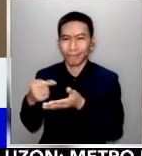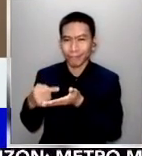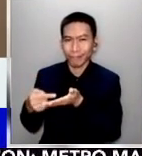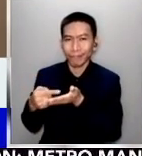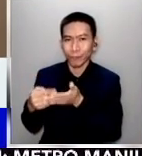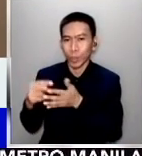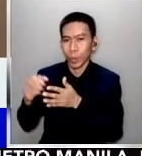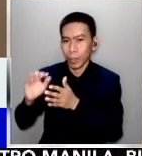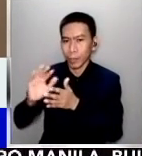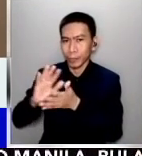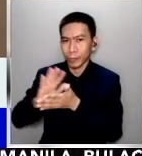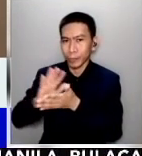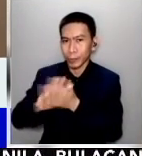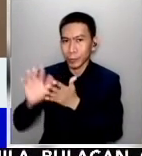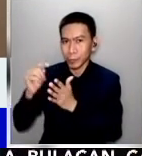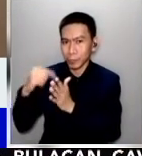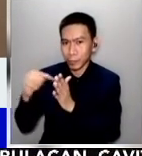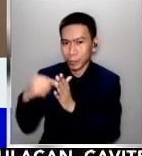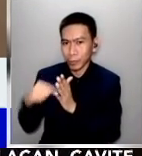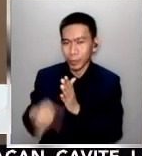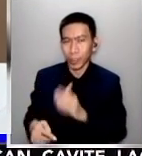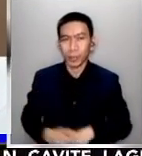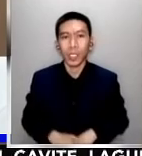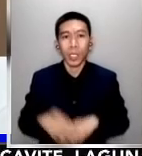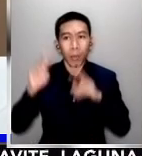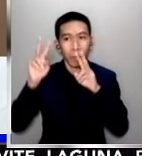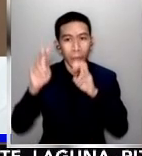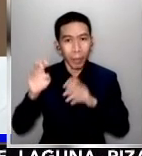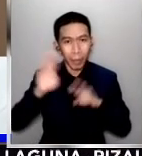kailangan hindi na madali, pero definitely